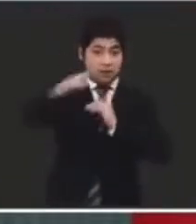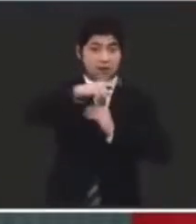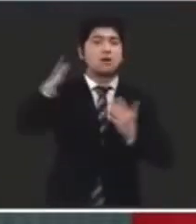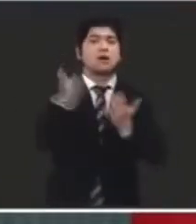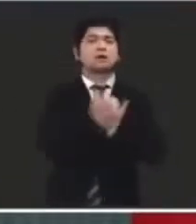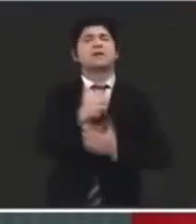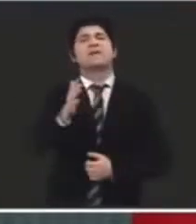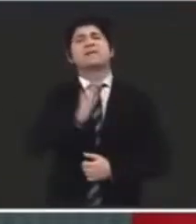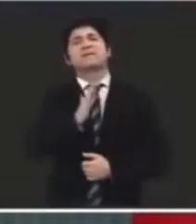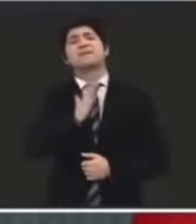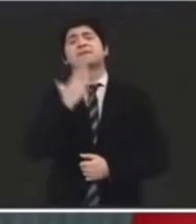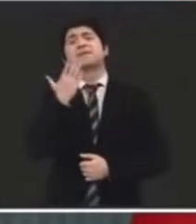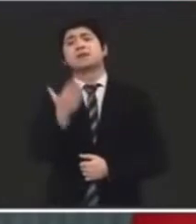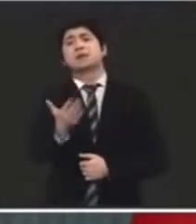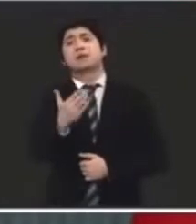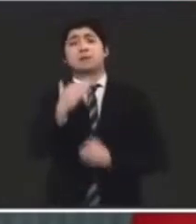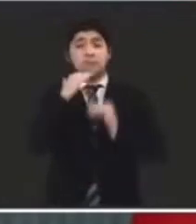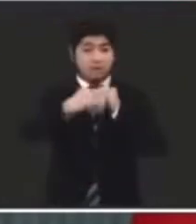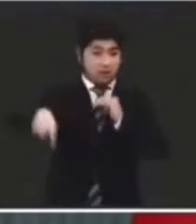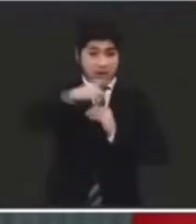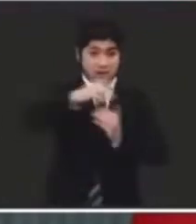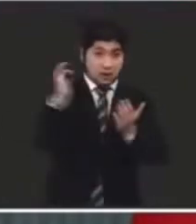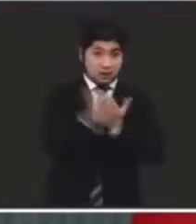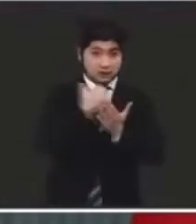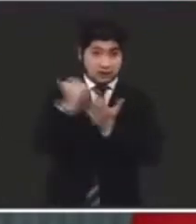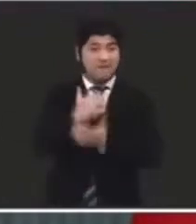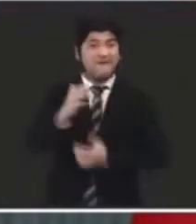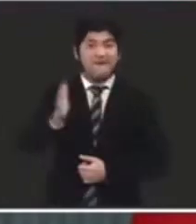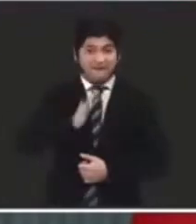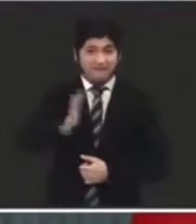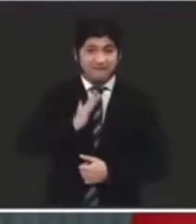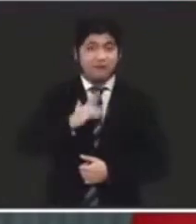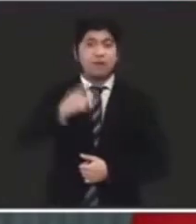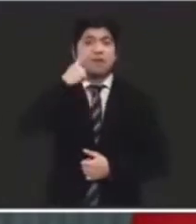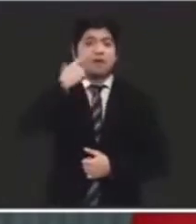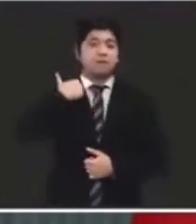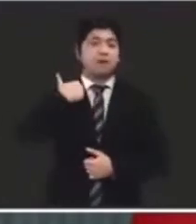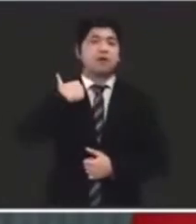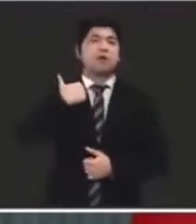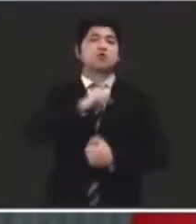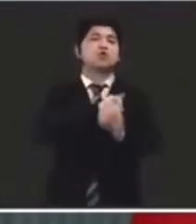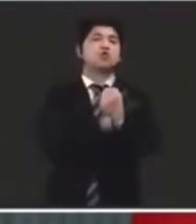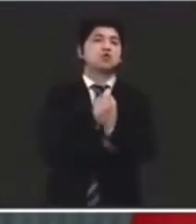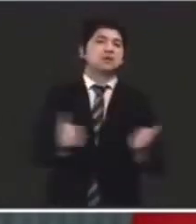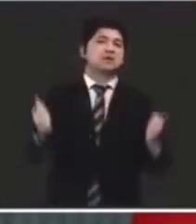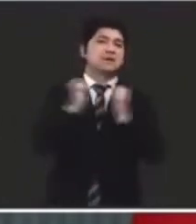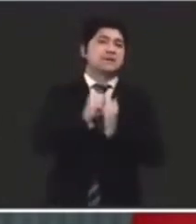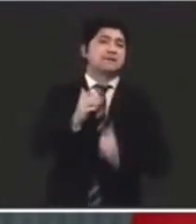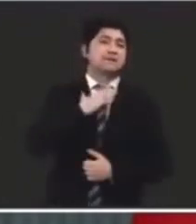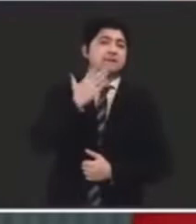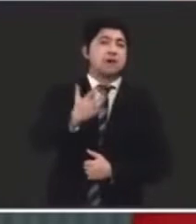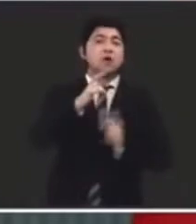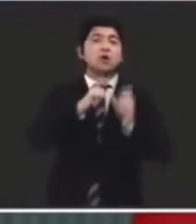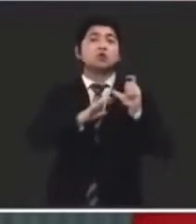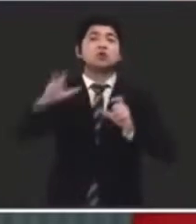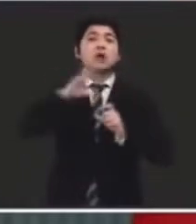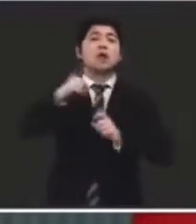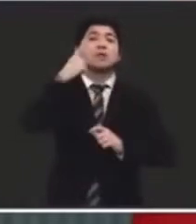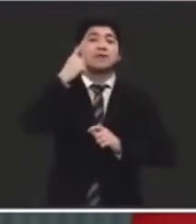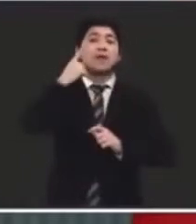kazanacak milletimiz kazandıkça devletimizde güçlenecek sosyal devlet